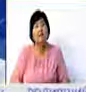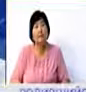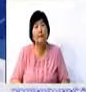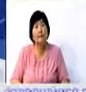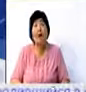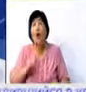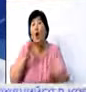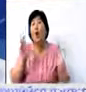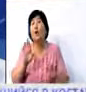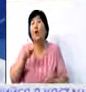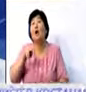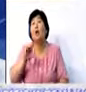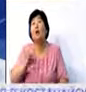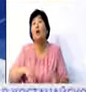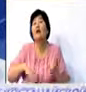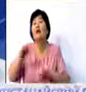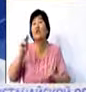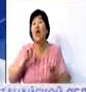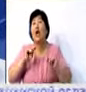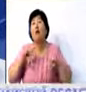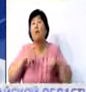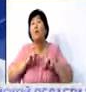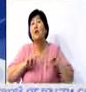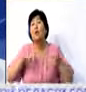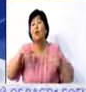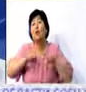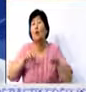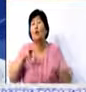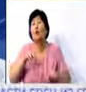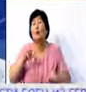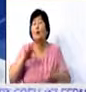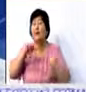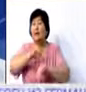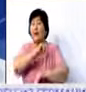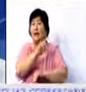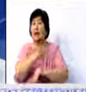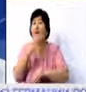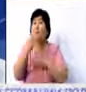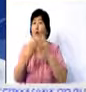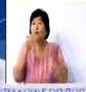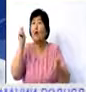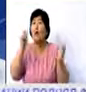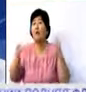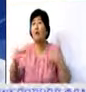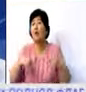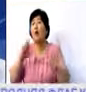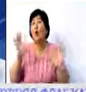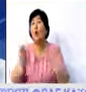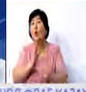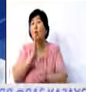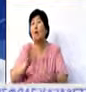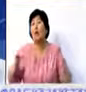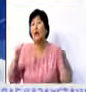хор я порой высшего педагогического колледжа имени маншук момента вы вошел в тройку сильнейших на международном фестивале конкурсе хоровых коллективов